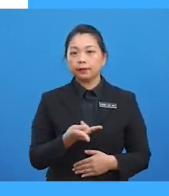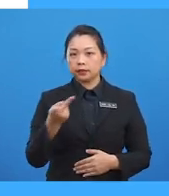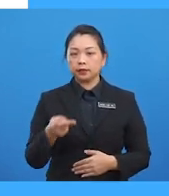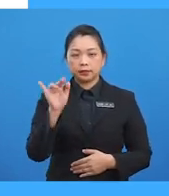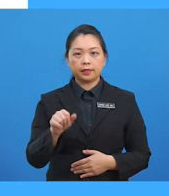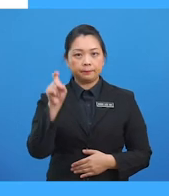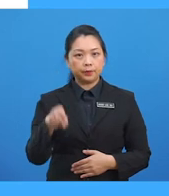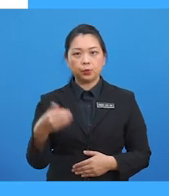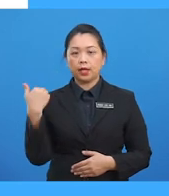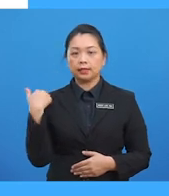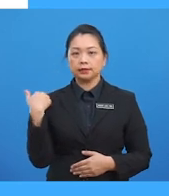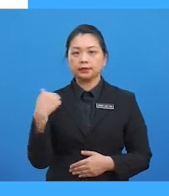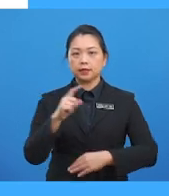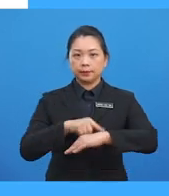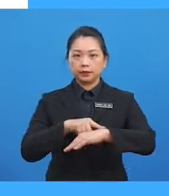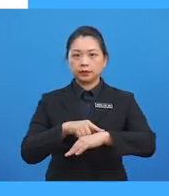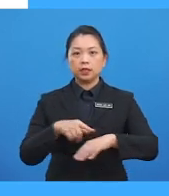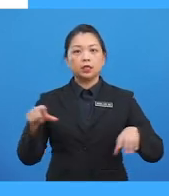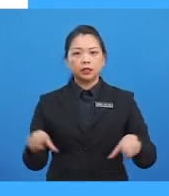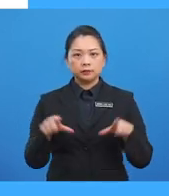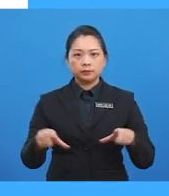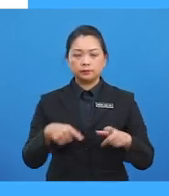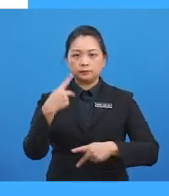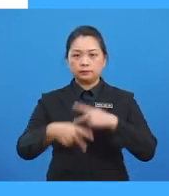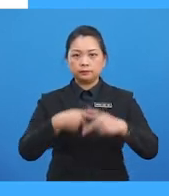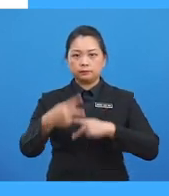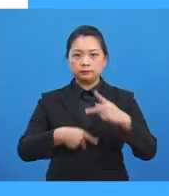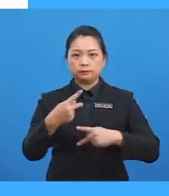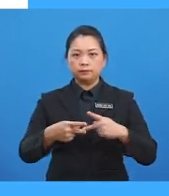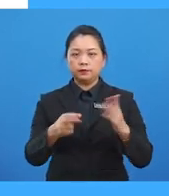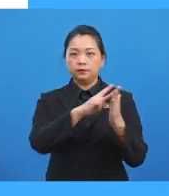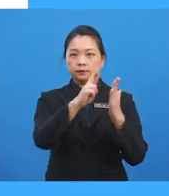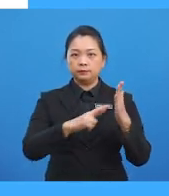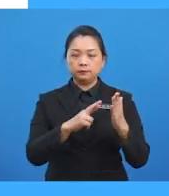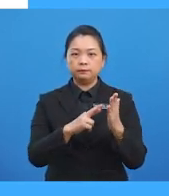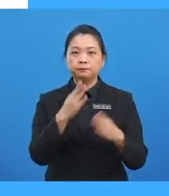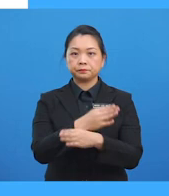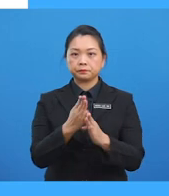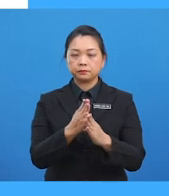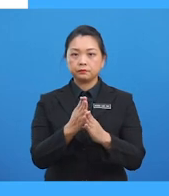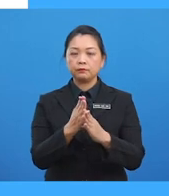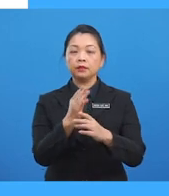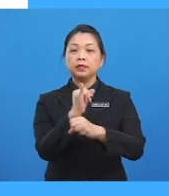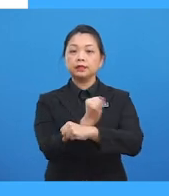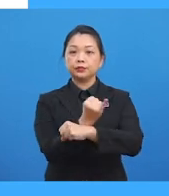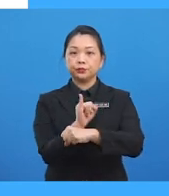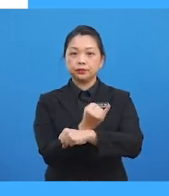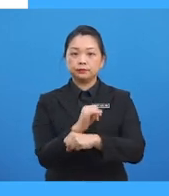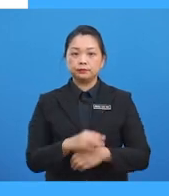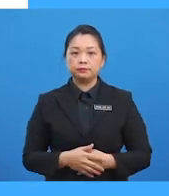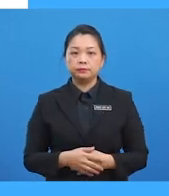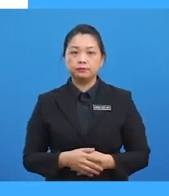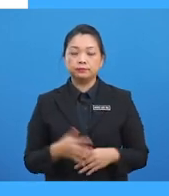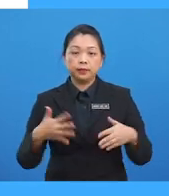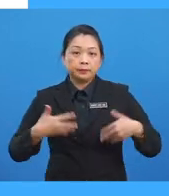ada semasa melakukan prosedur permohonan reka bentuk industri. Pada slide ini diterangkan tentang